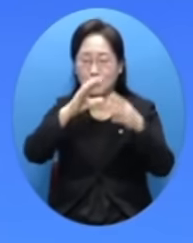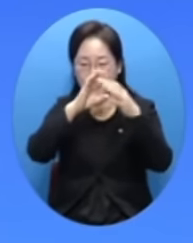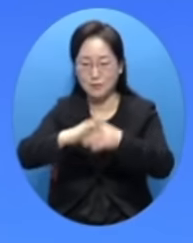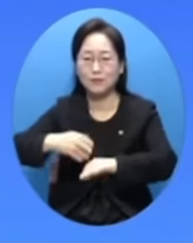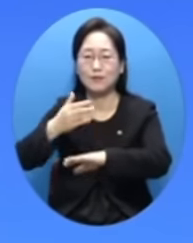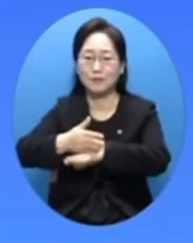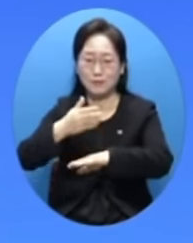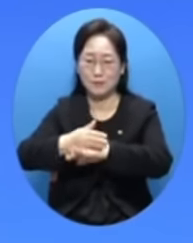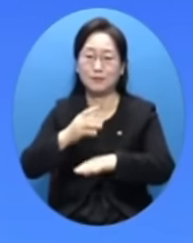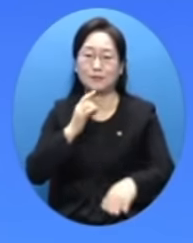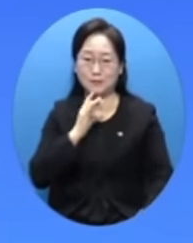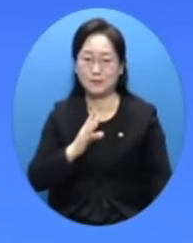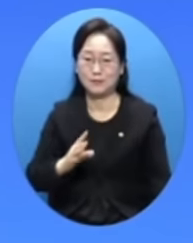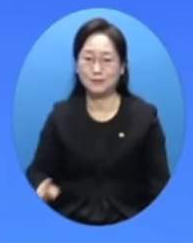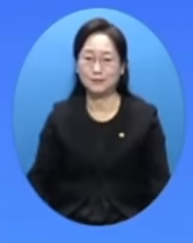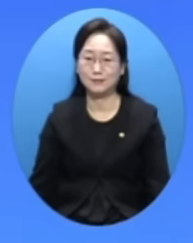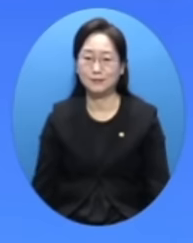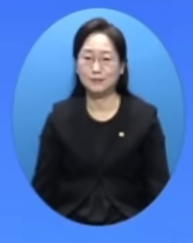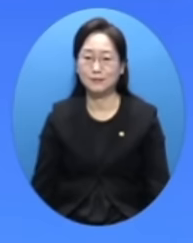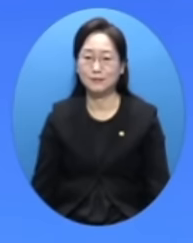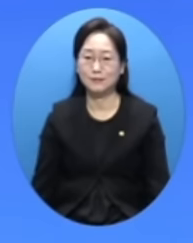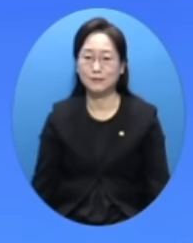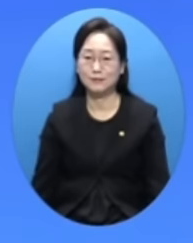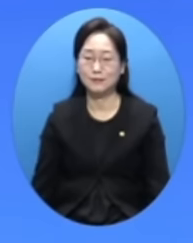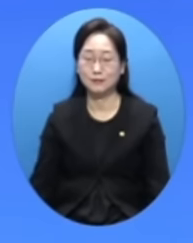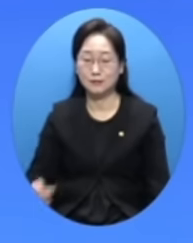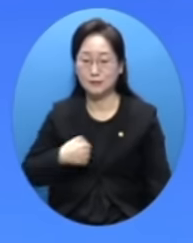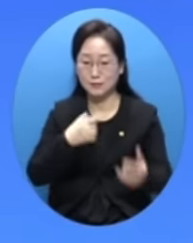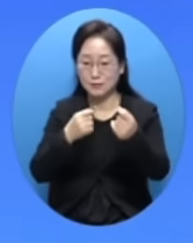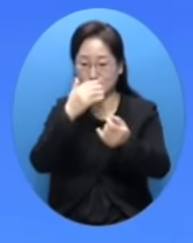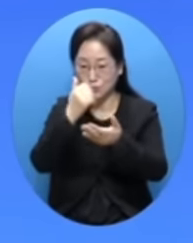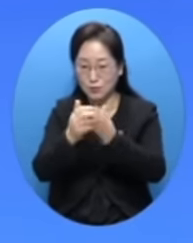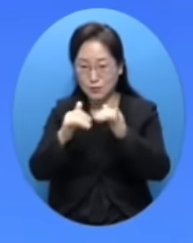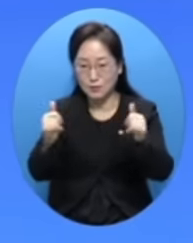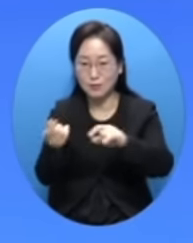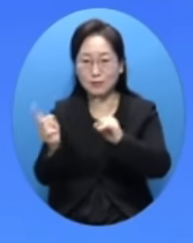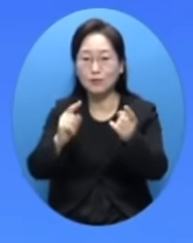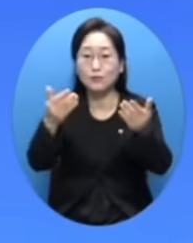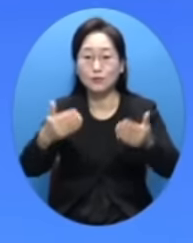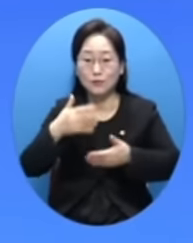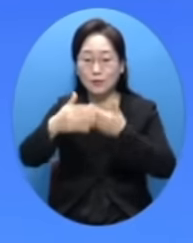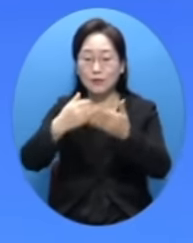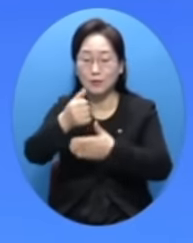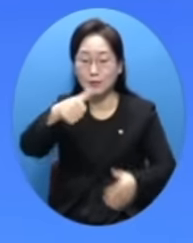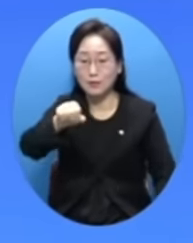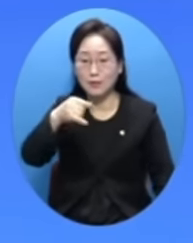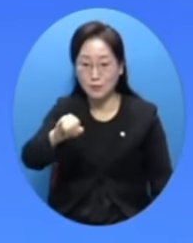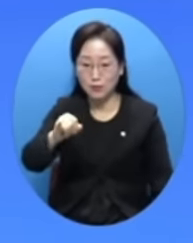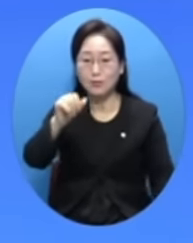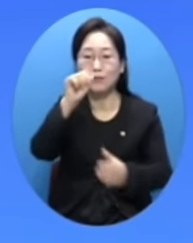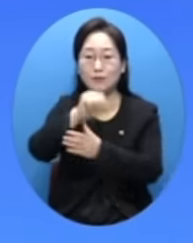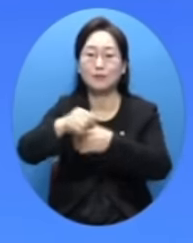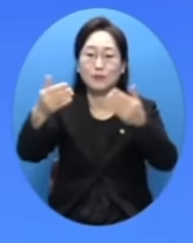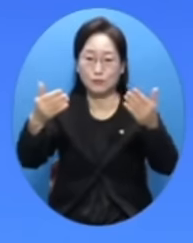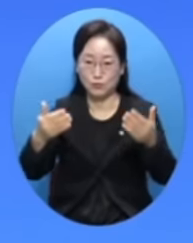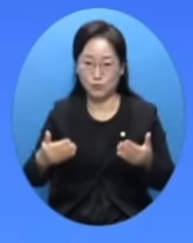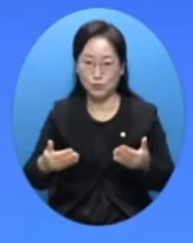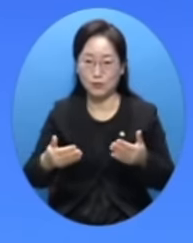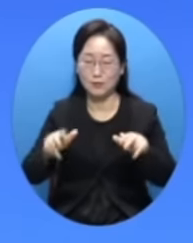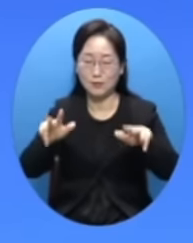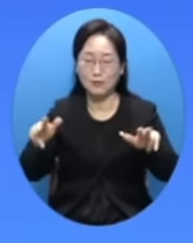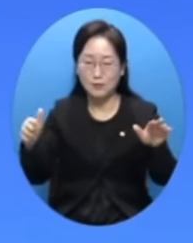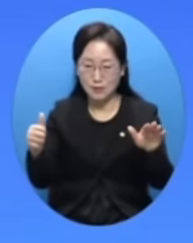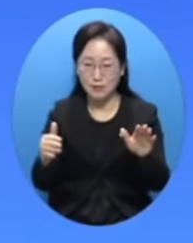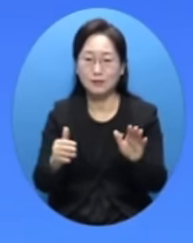감사합니다 아멘 나같은 죄인을 살려서 하나님 자 삼아 주시고 오늘이 시간